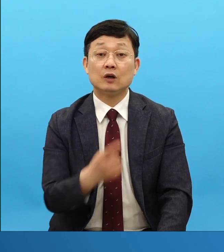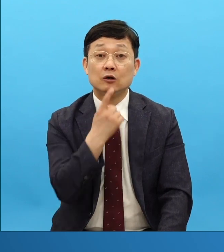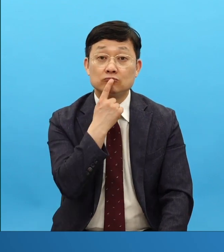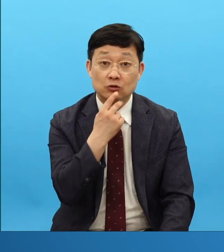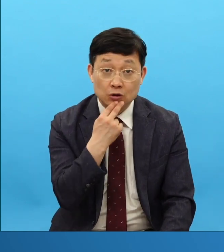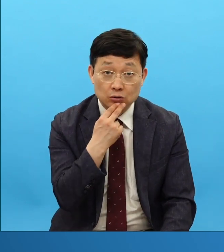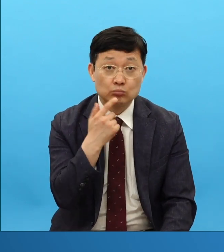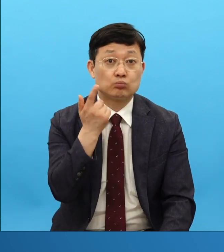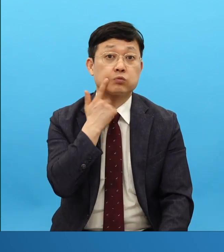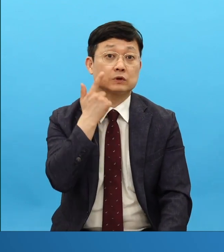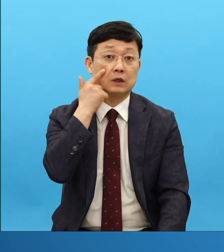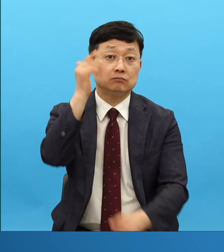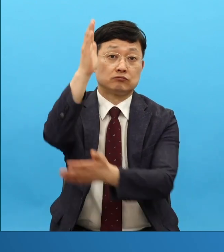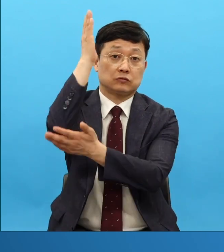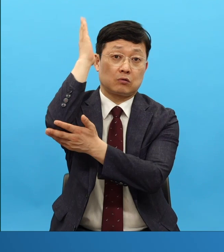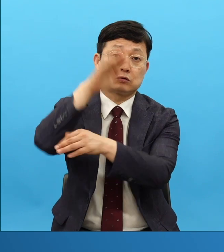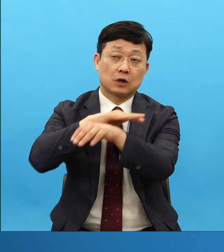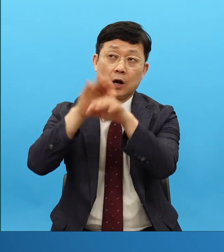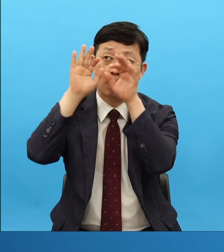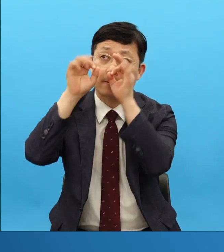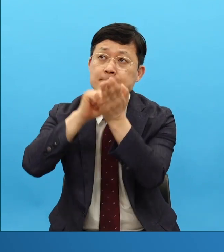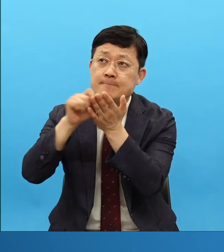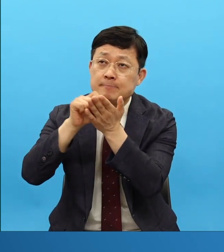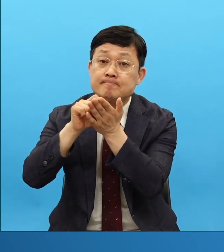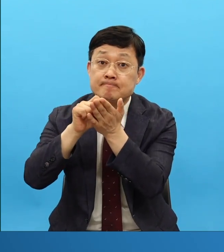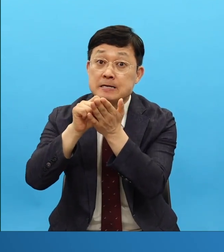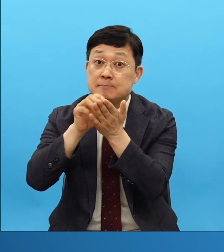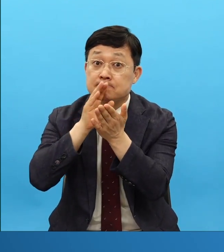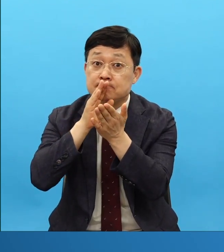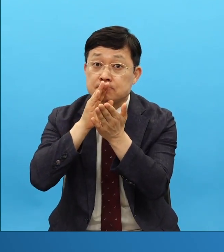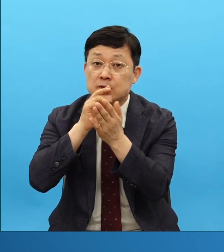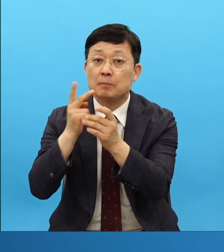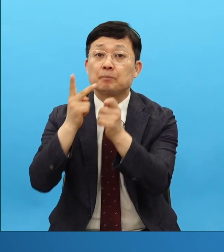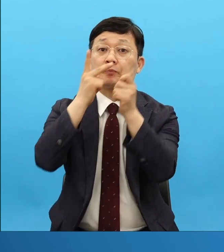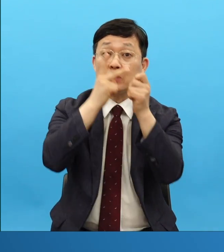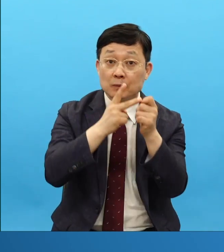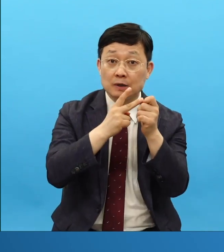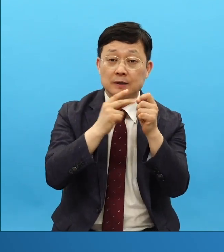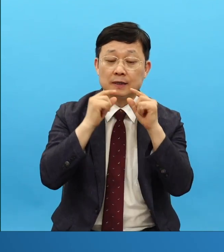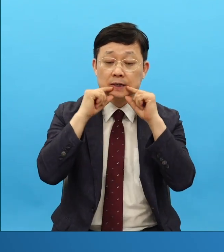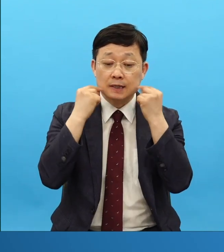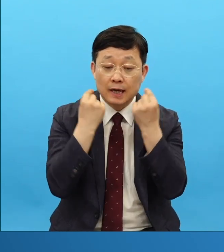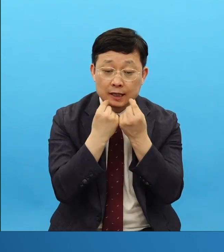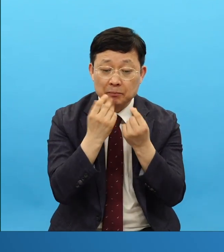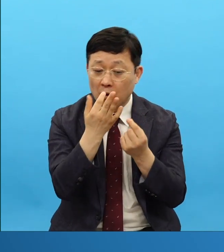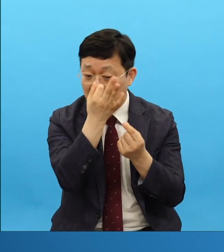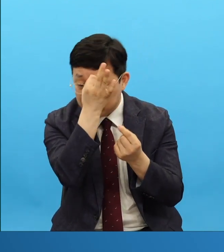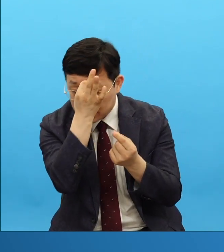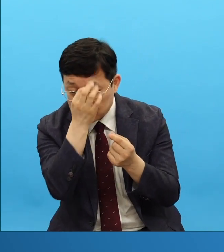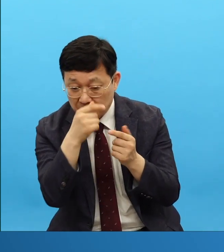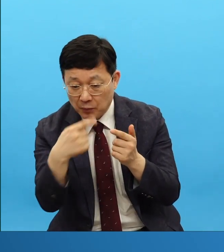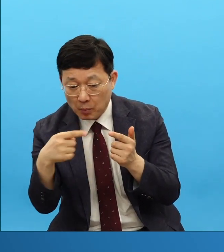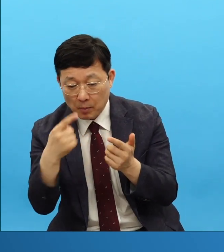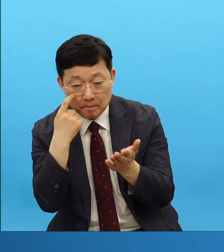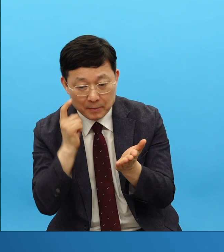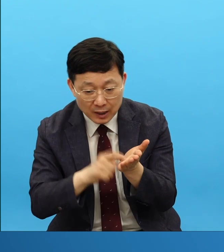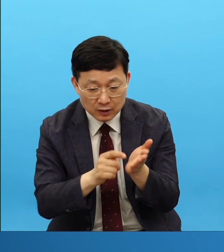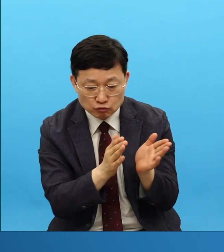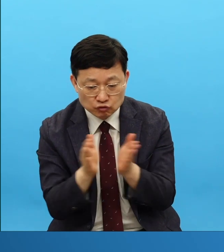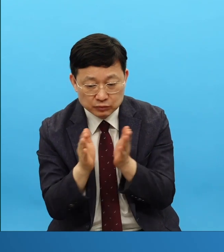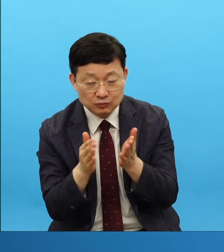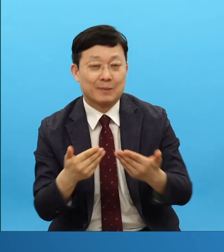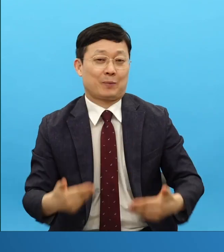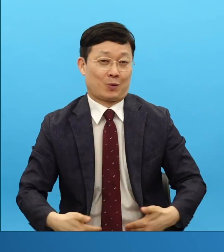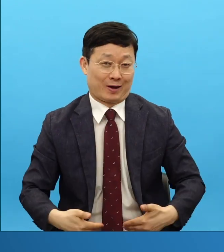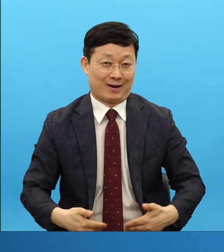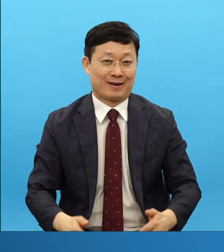되지만 렘넌트들이 뭔가 자기 발견할 수 있는 이 큰 그 계기들이 있어야 되는 겁니다. But of course, they must listen to